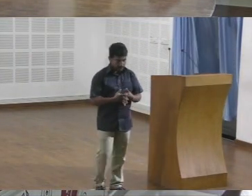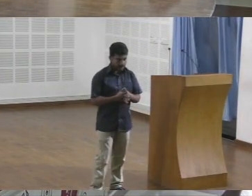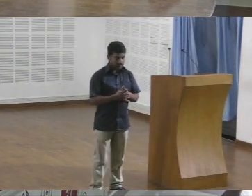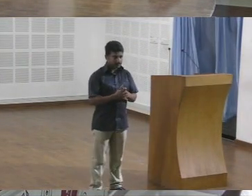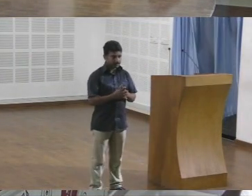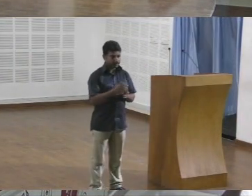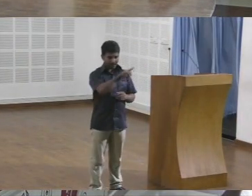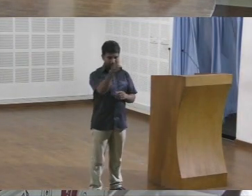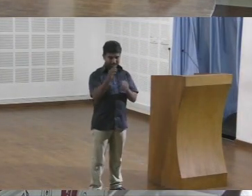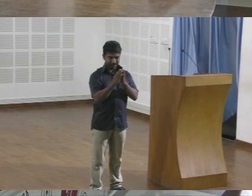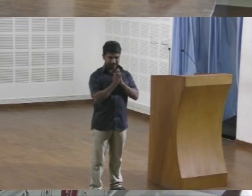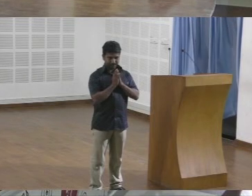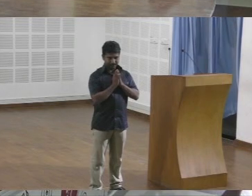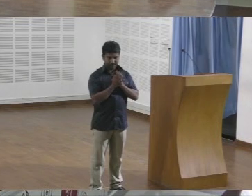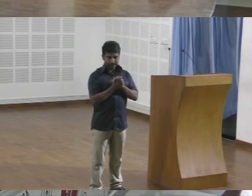മനസ്സറി